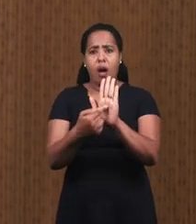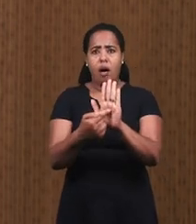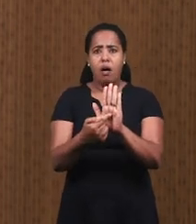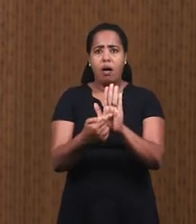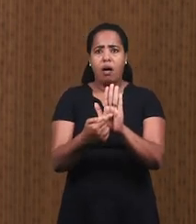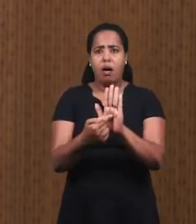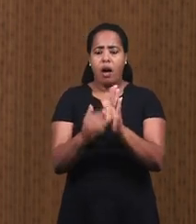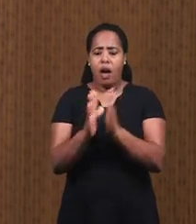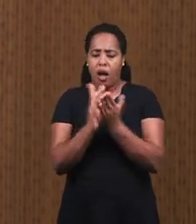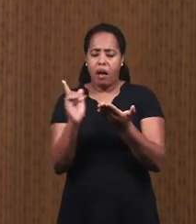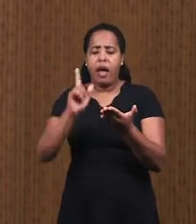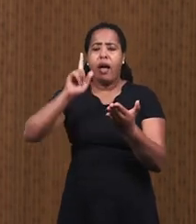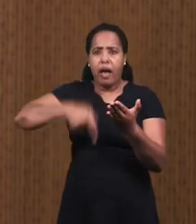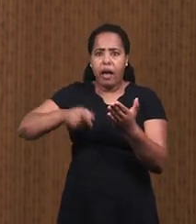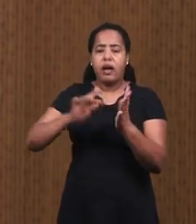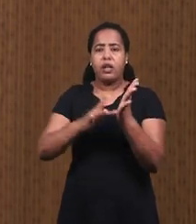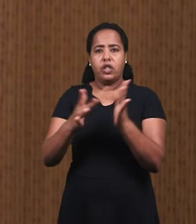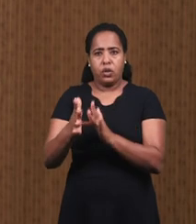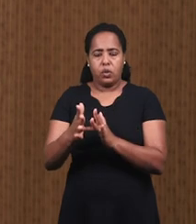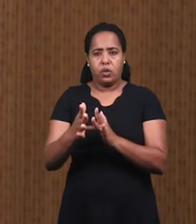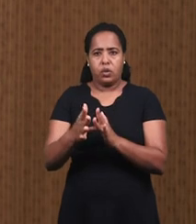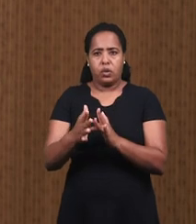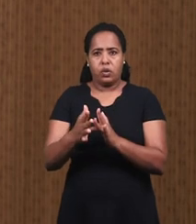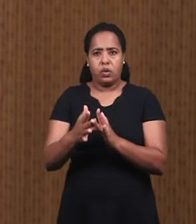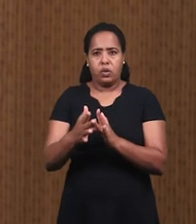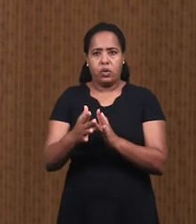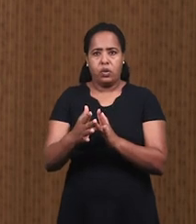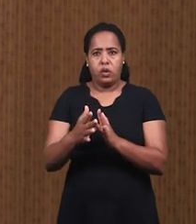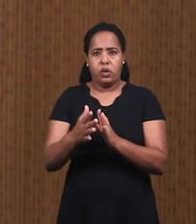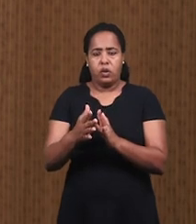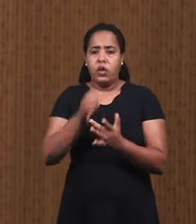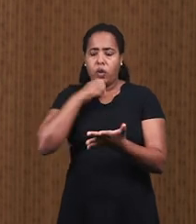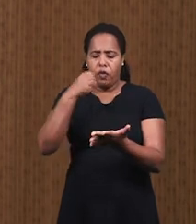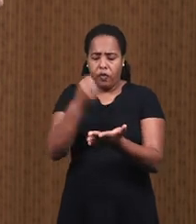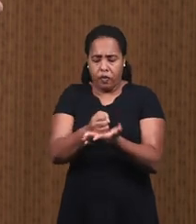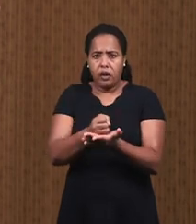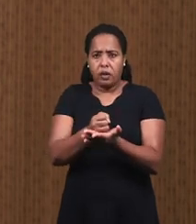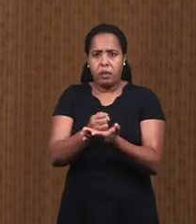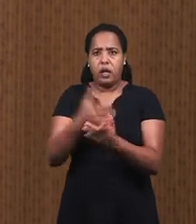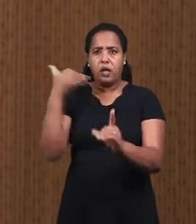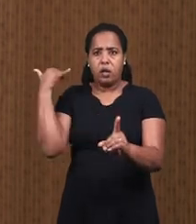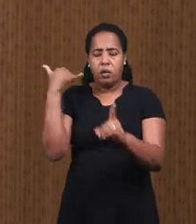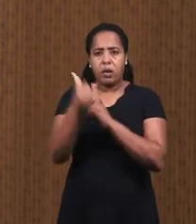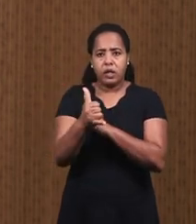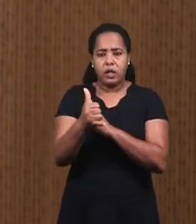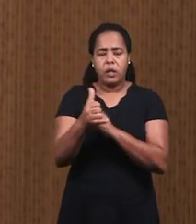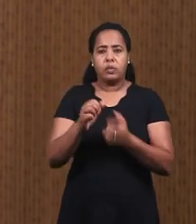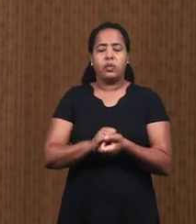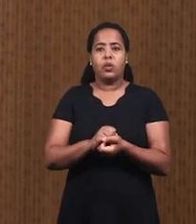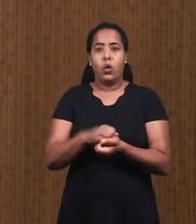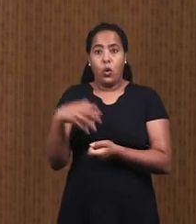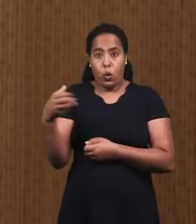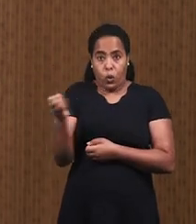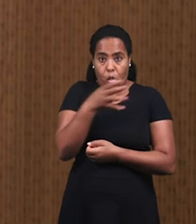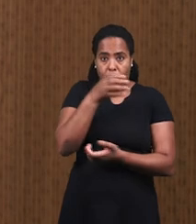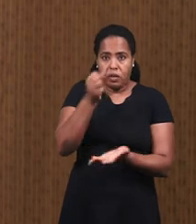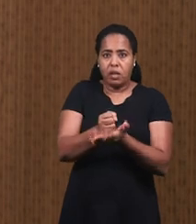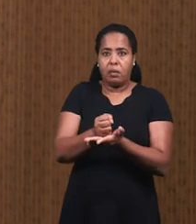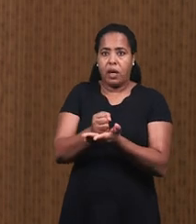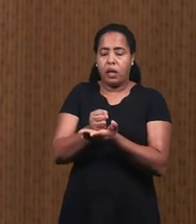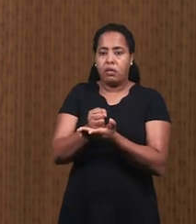Toute la Bible est Jésus. Jésus à l'Ancien Testament est prophétique. Il est prophétisé à l'Ancien Testament. Au Nouveau Testament, il est